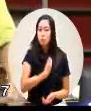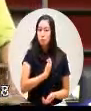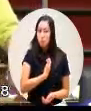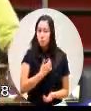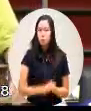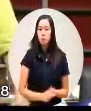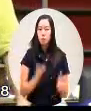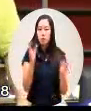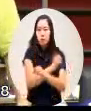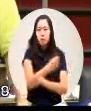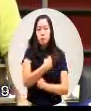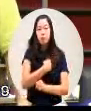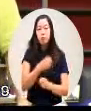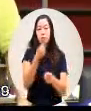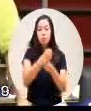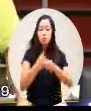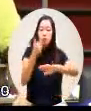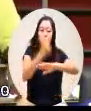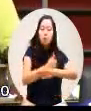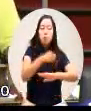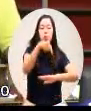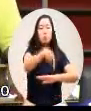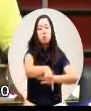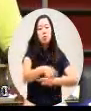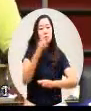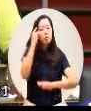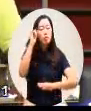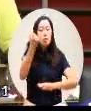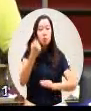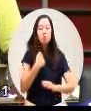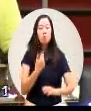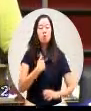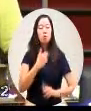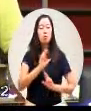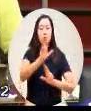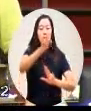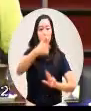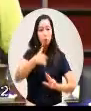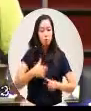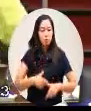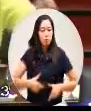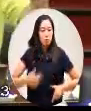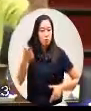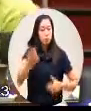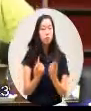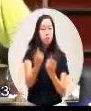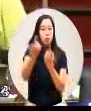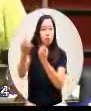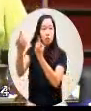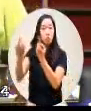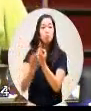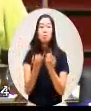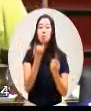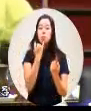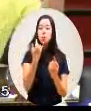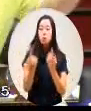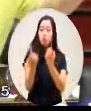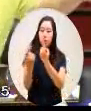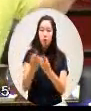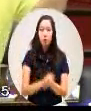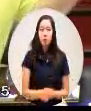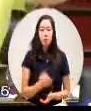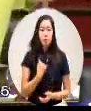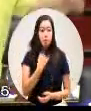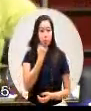我做议员的意义啊！我也是坦荡荡，我也敢跟他比，真金不怕火炼，我可